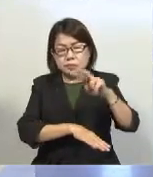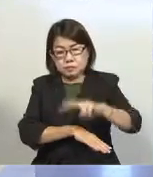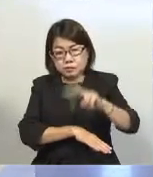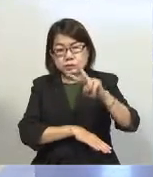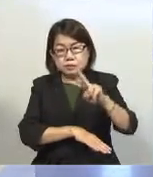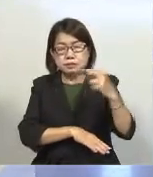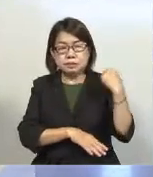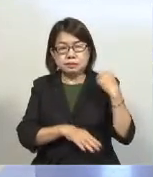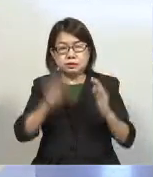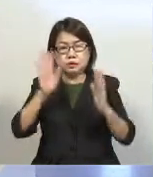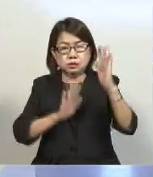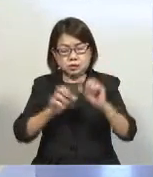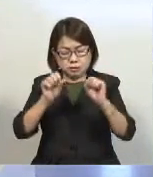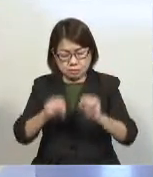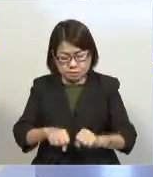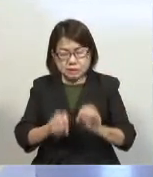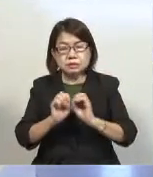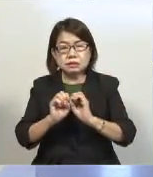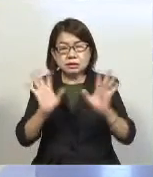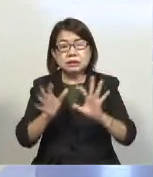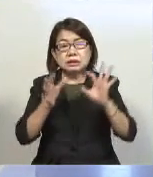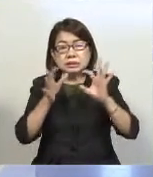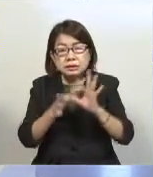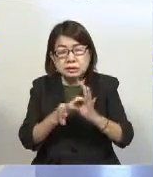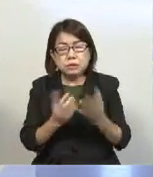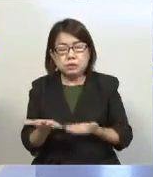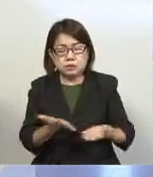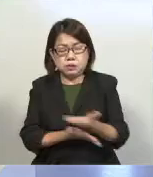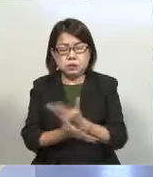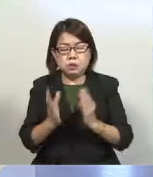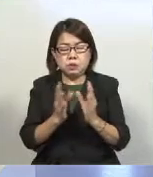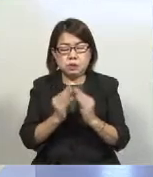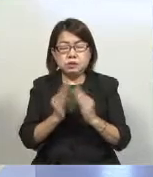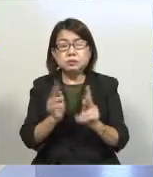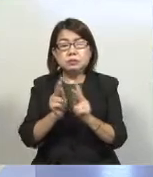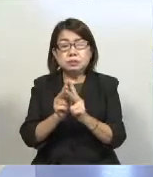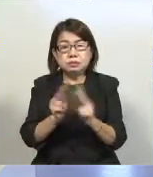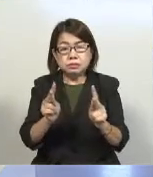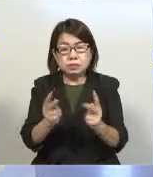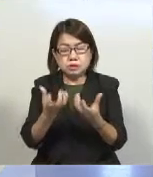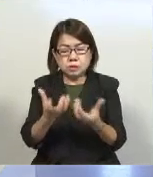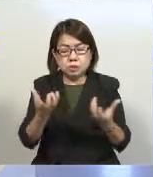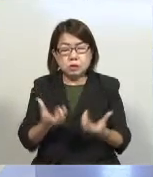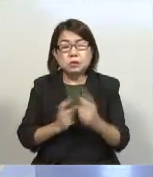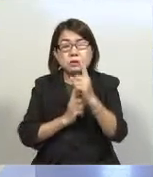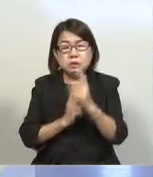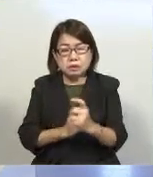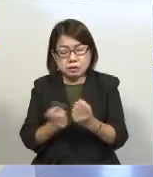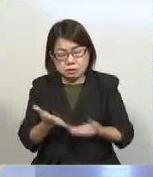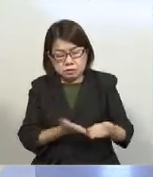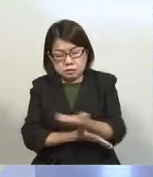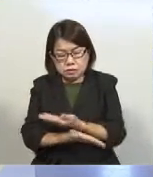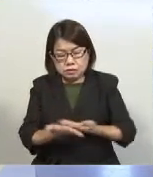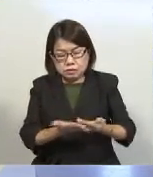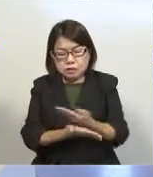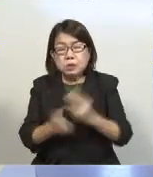2:00 เนี่ยแหละค่ะก็มีมติและความชัดเจนออกมานะคะเรื่องของมติการประชุมคณะกรรมการวัตถุอันตรายเพื่อพิจารณาเรื่องของสารเ